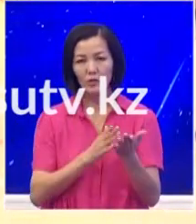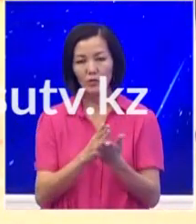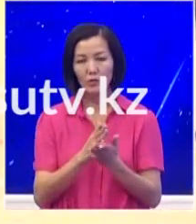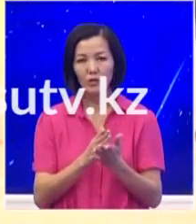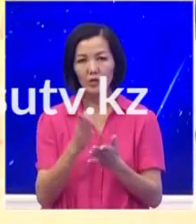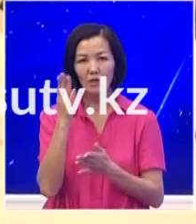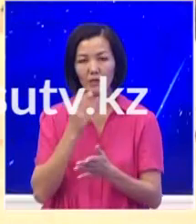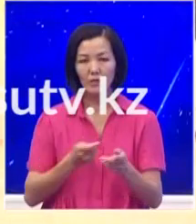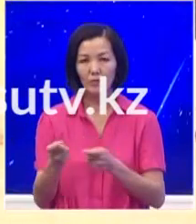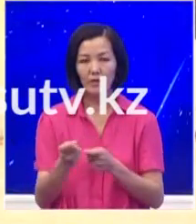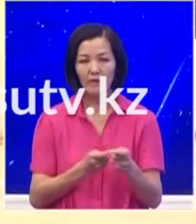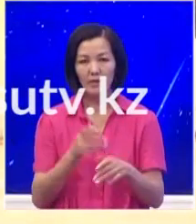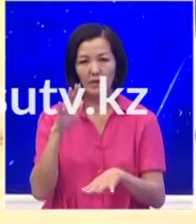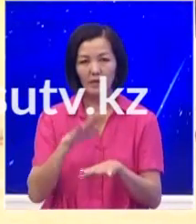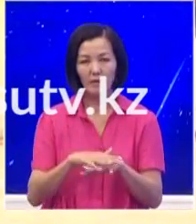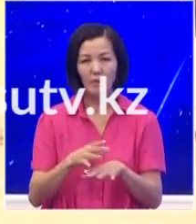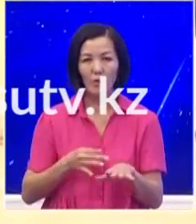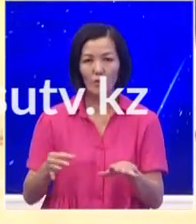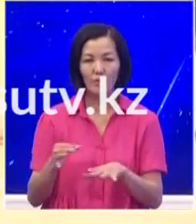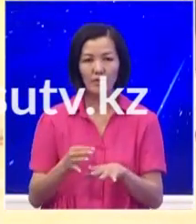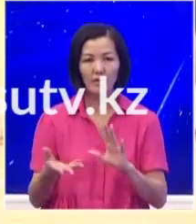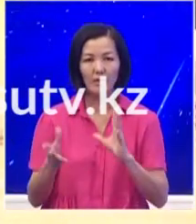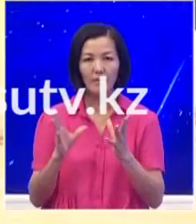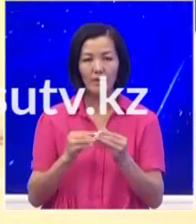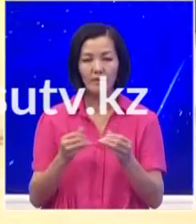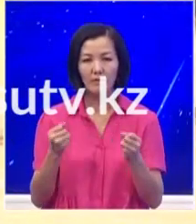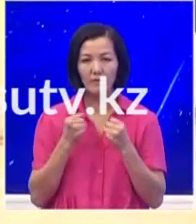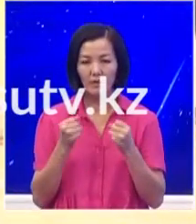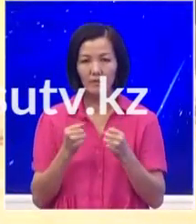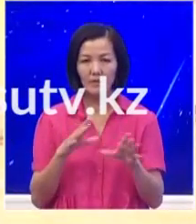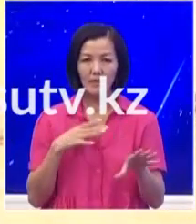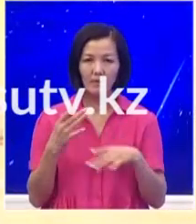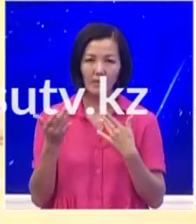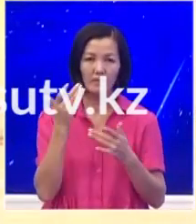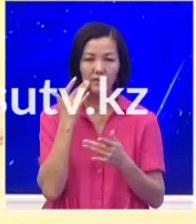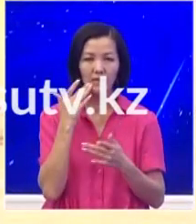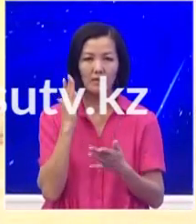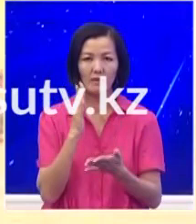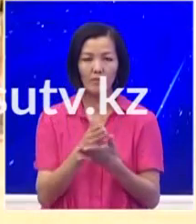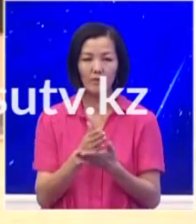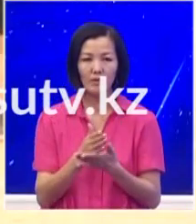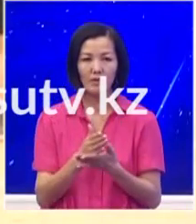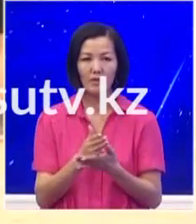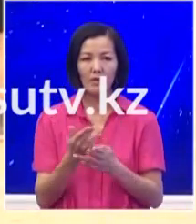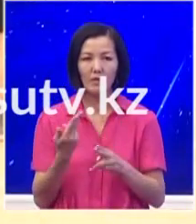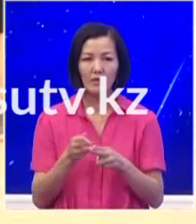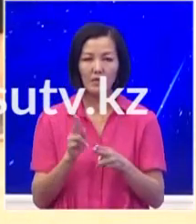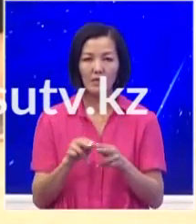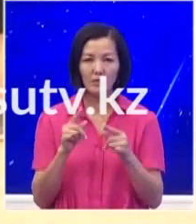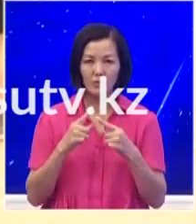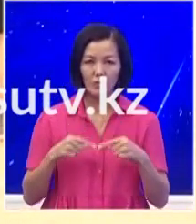и аппарата акима области по всем видам спорта занимаются на постоянной основе. Для этого созданы все